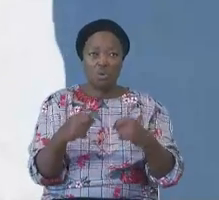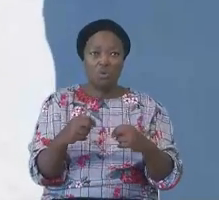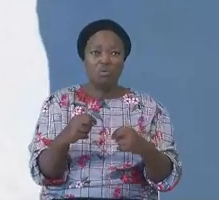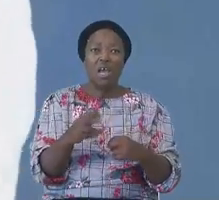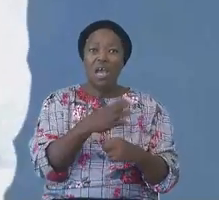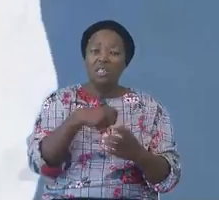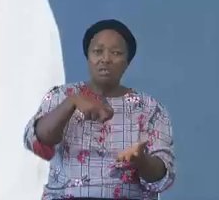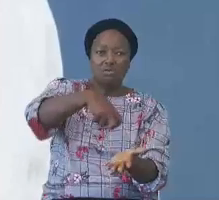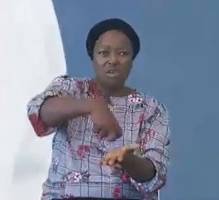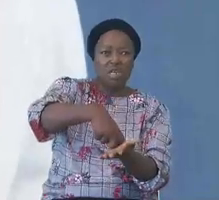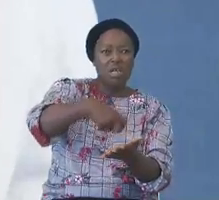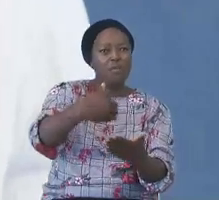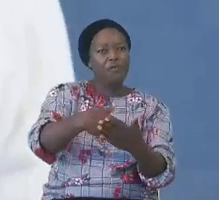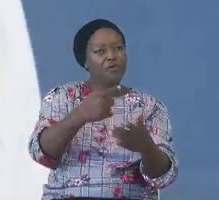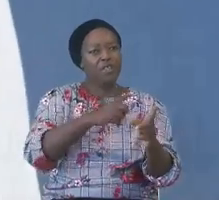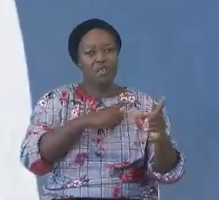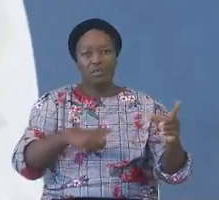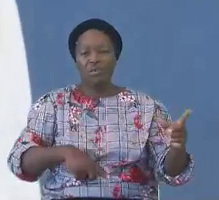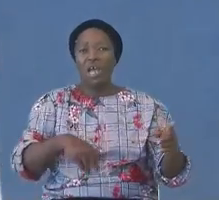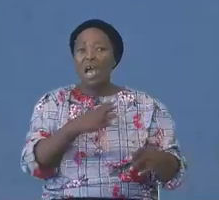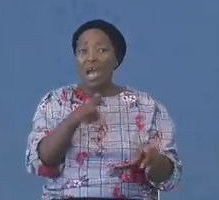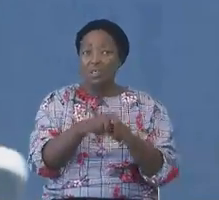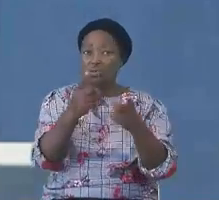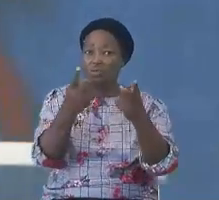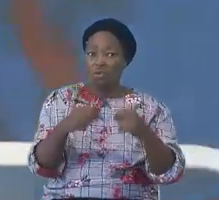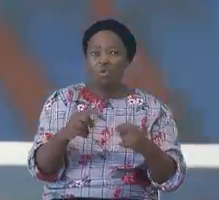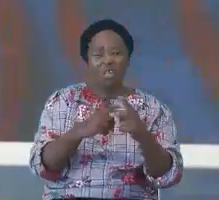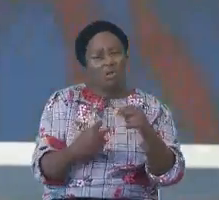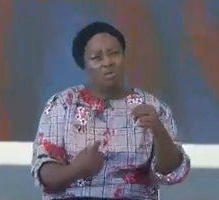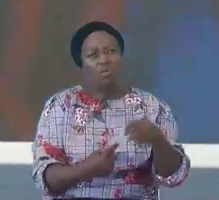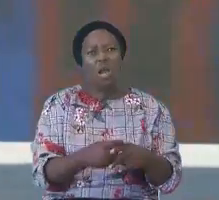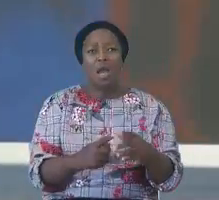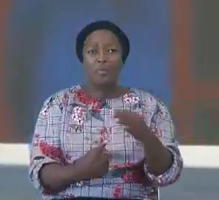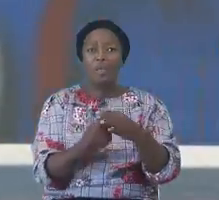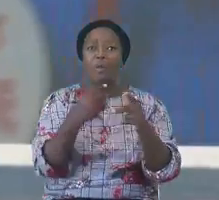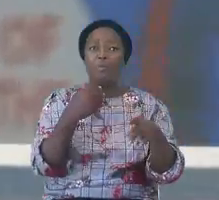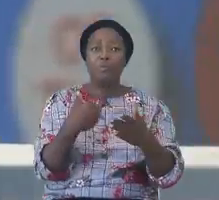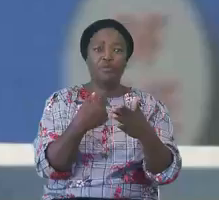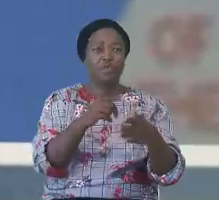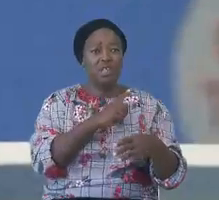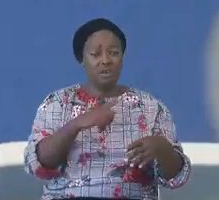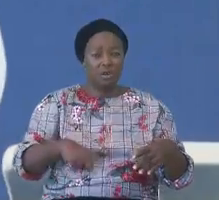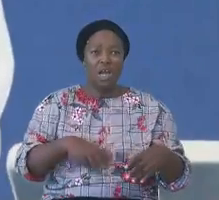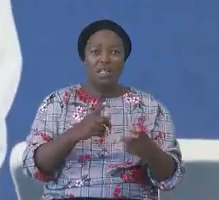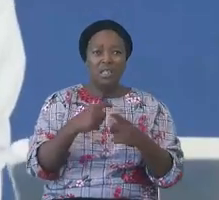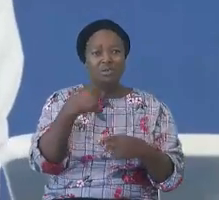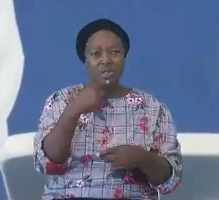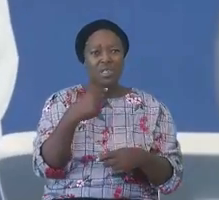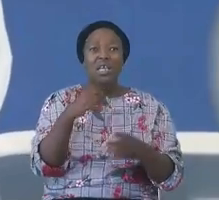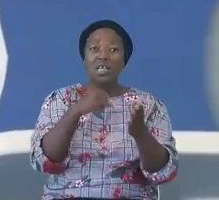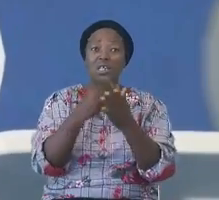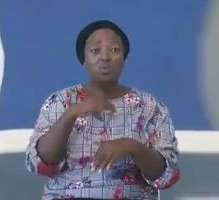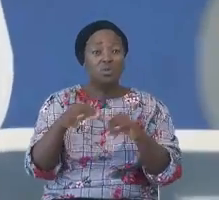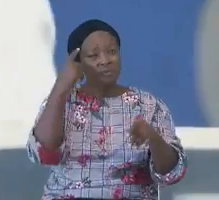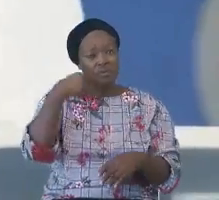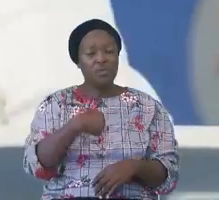Ça, c'est la substitution là-bas. Et comme tu viens, et tu t'agenouilles devant le Seigneur, comme tu viens,